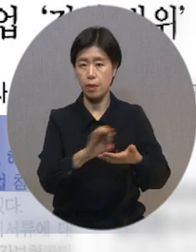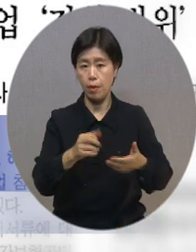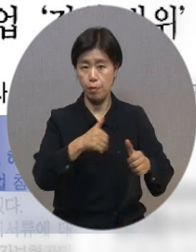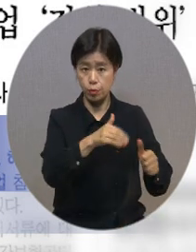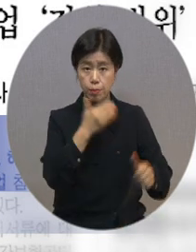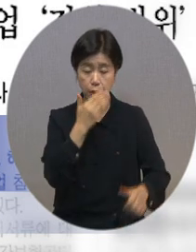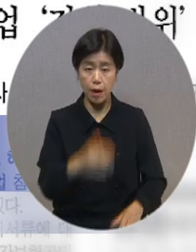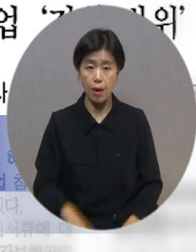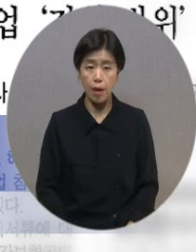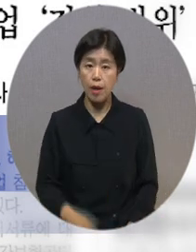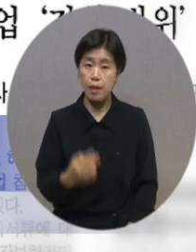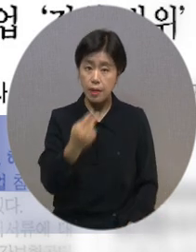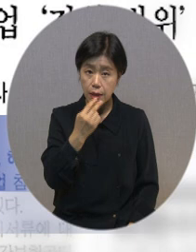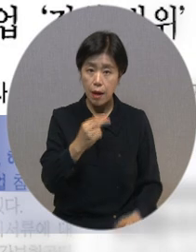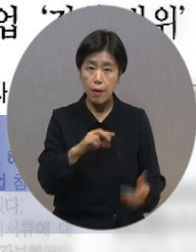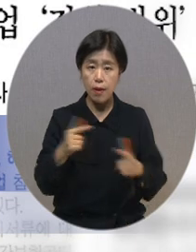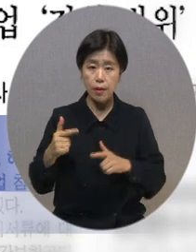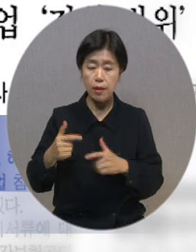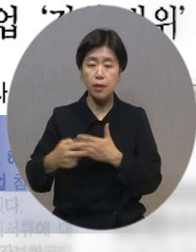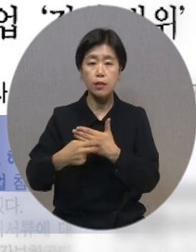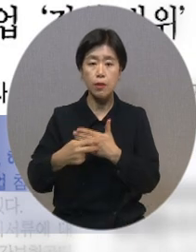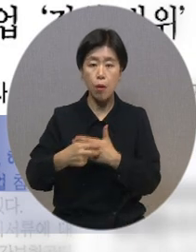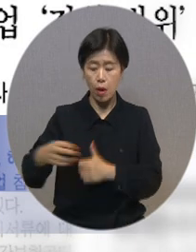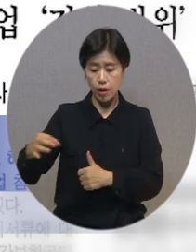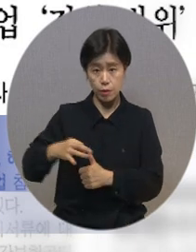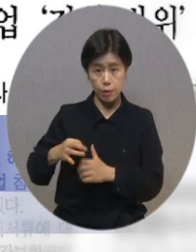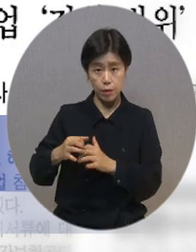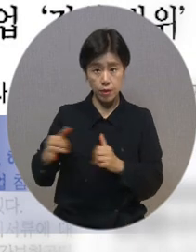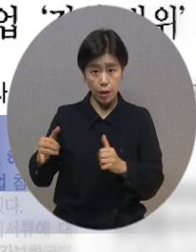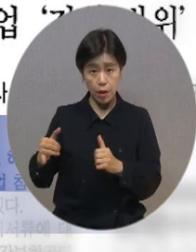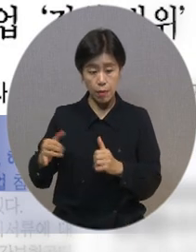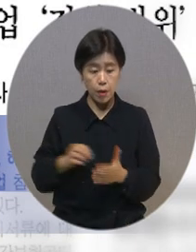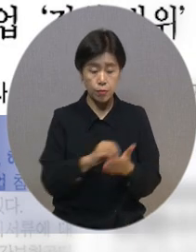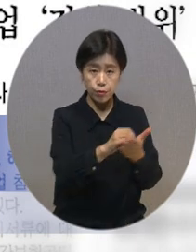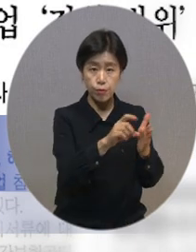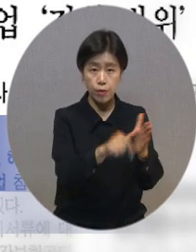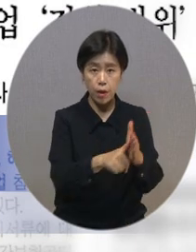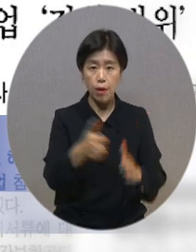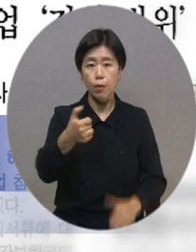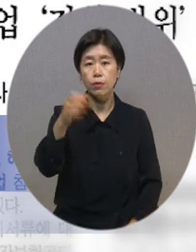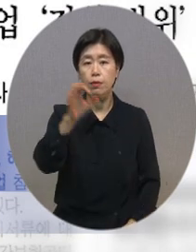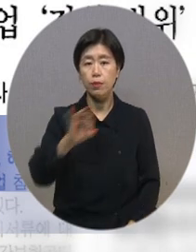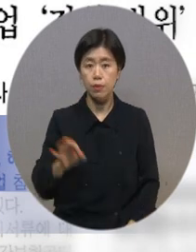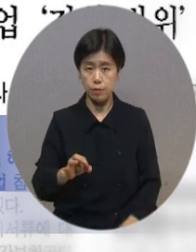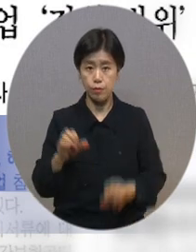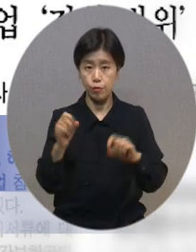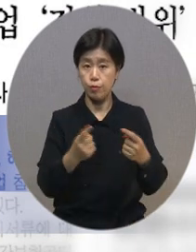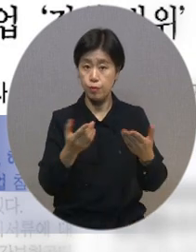생계 의료급여 수급자의 경우엔 입소 비용이 50% 감면됩니다